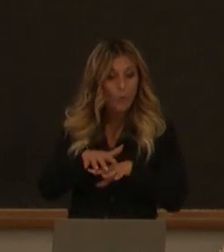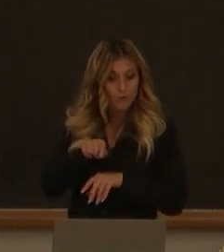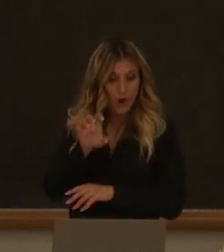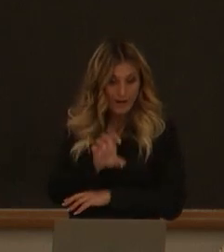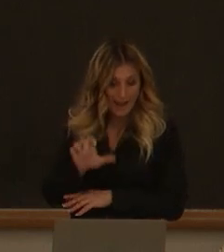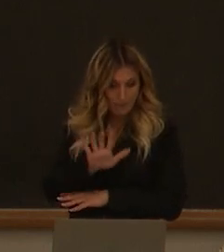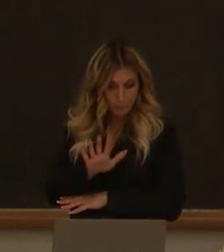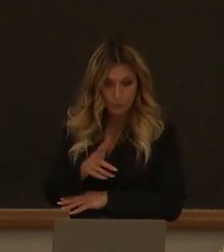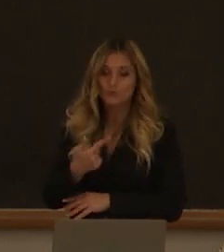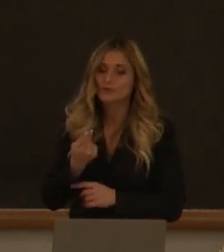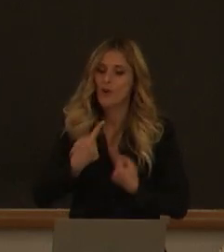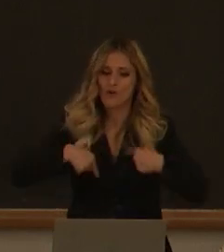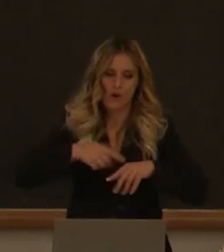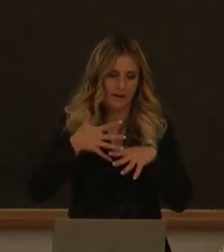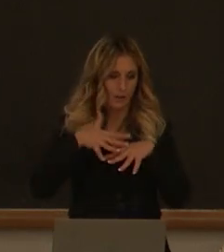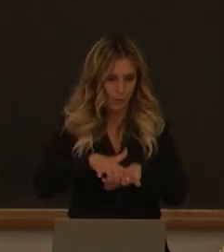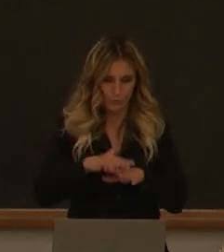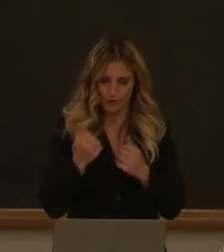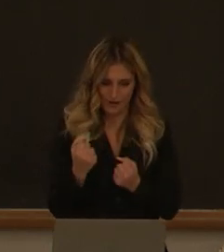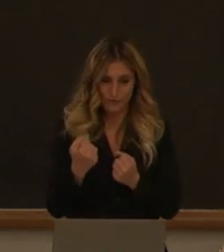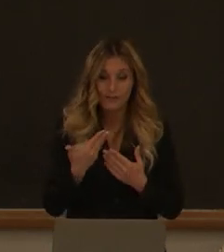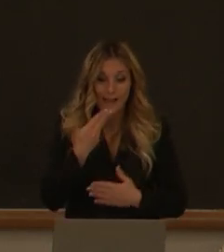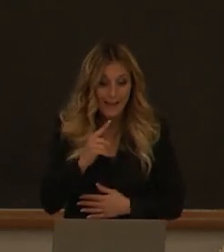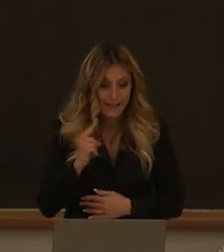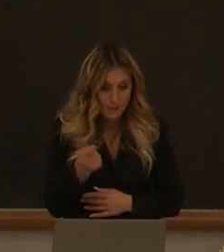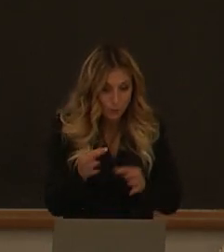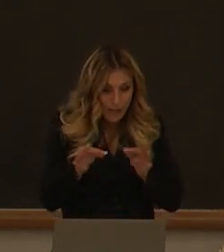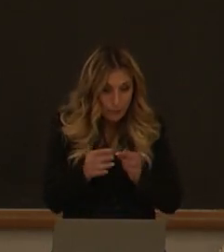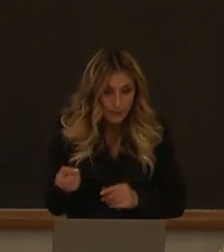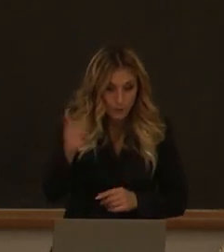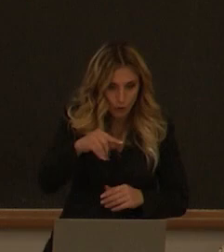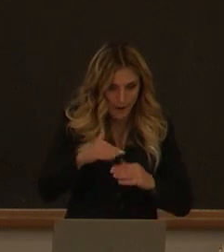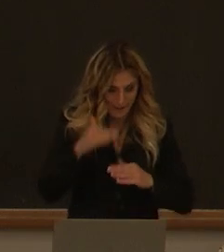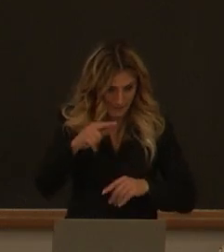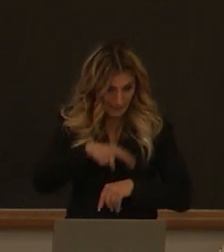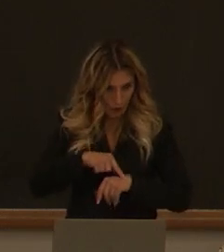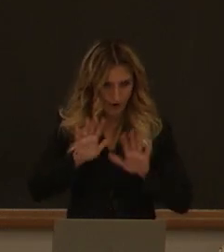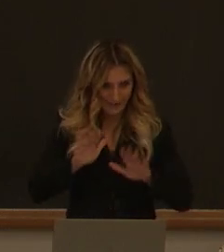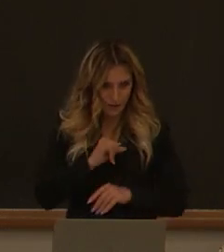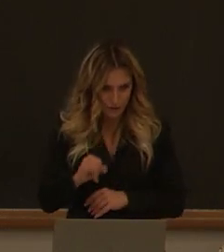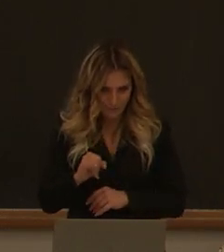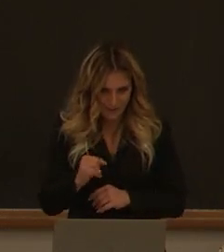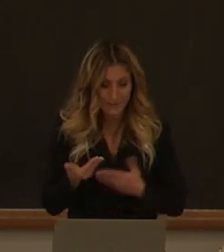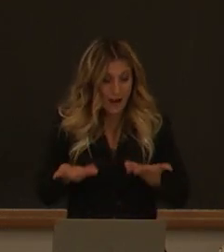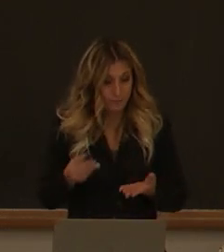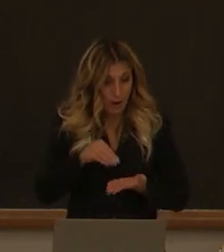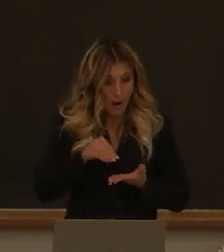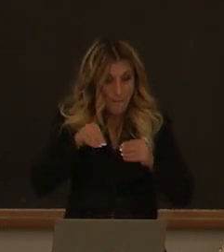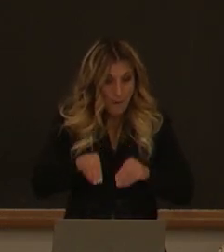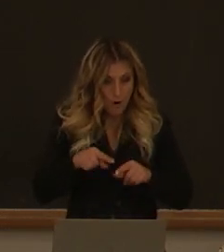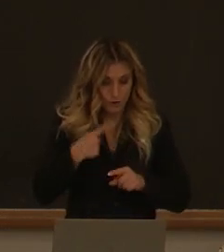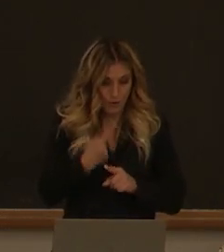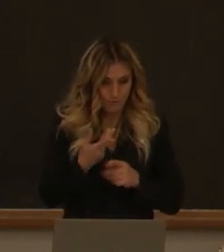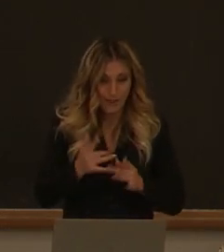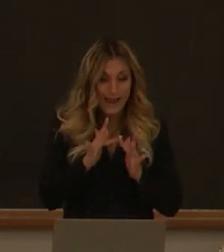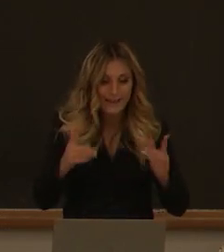siamo decisamente inclusivi. Grazie a tutti, appuntamento domani mattina alle 10:30 qui in questa stessa sede, sullo stesso